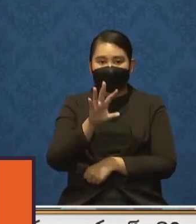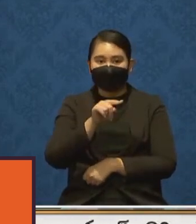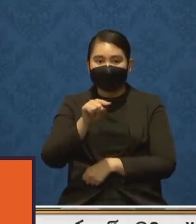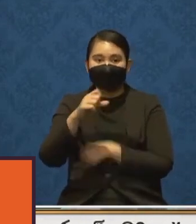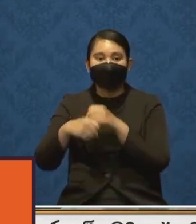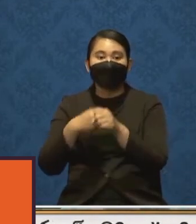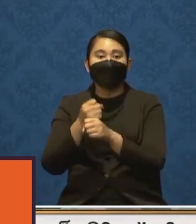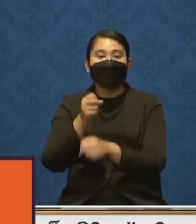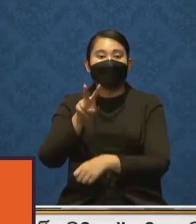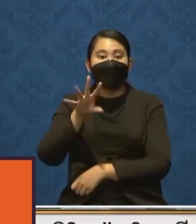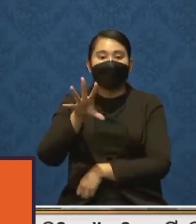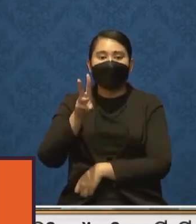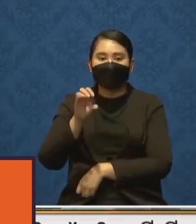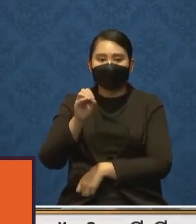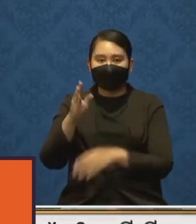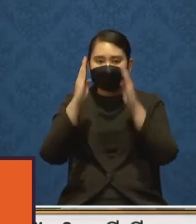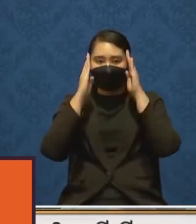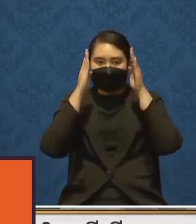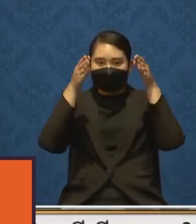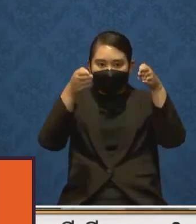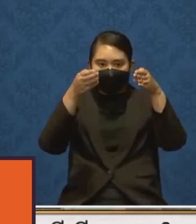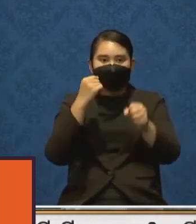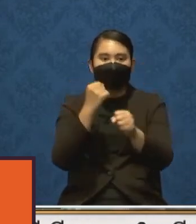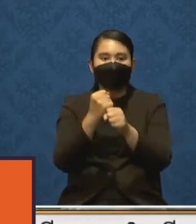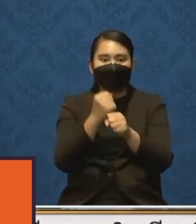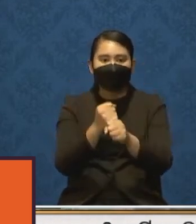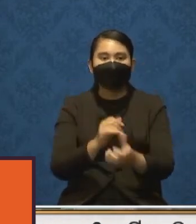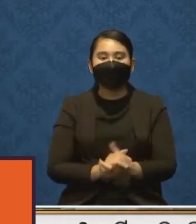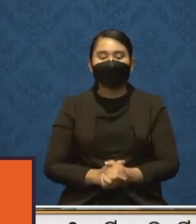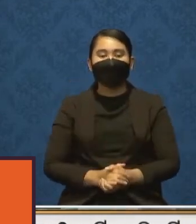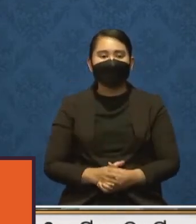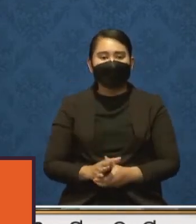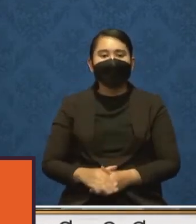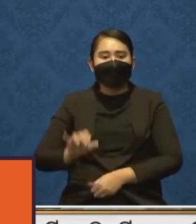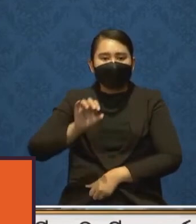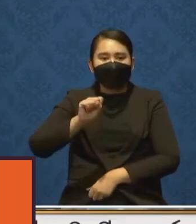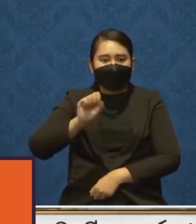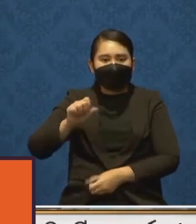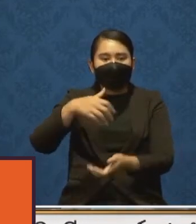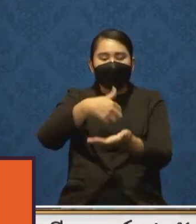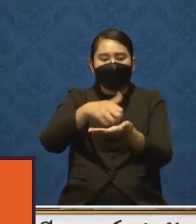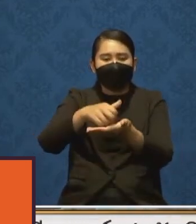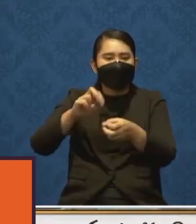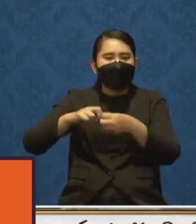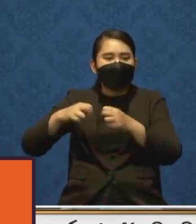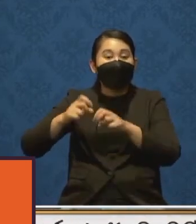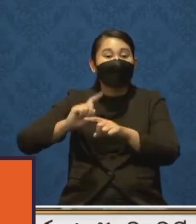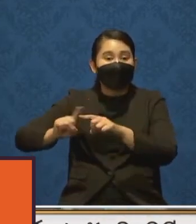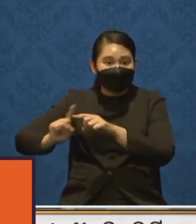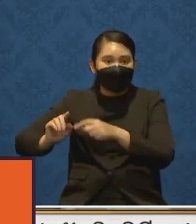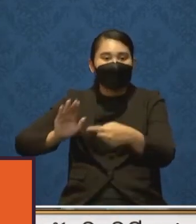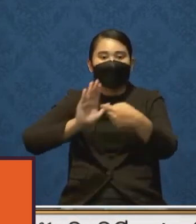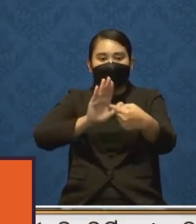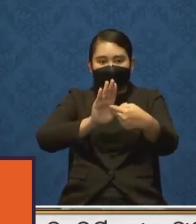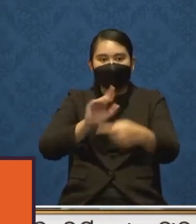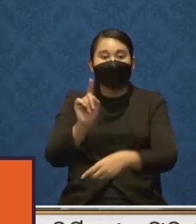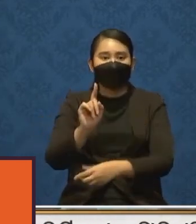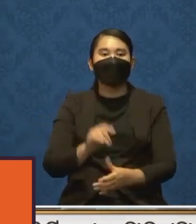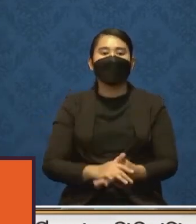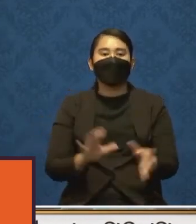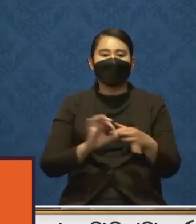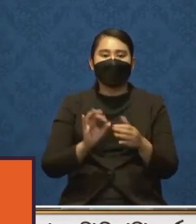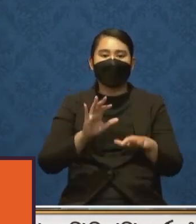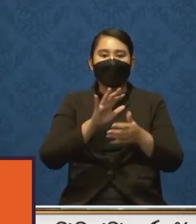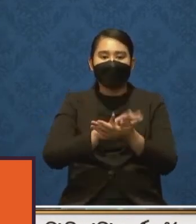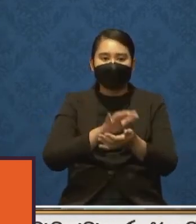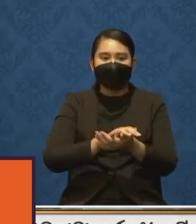แล้ครัท่านพ่งเป้าโยตรไดมยครับมีเพื่อนสมาชิกอภิพลายปัญหาหายท่านเช่นFiื่องสัานศึ